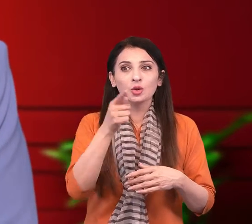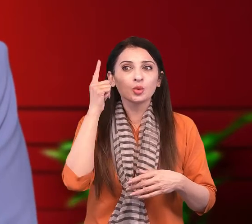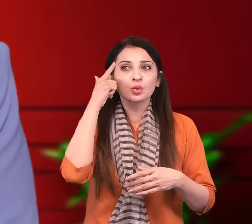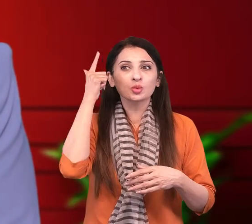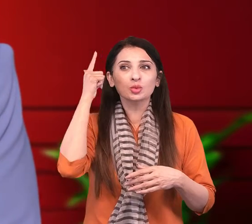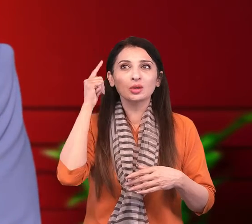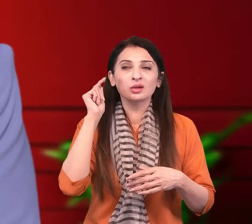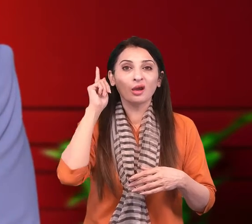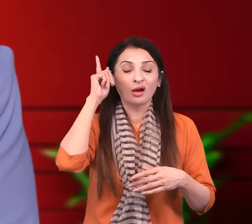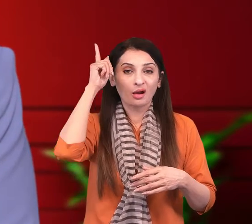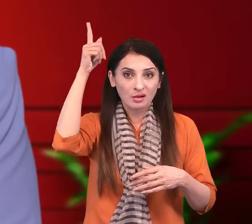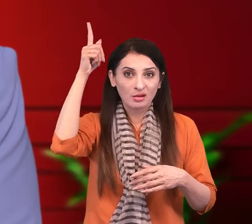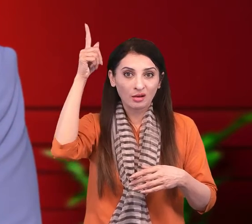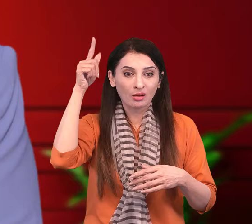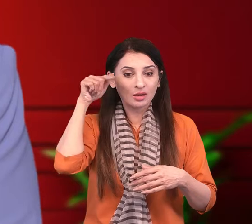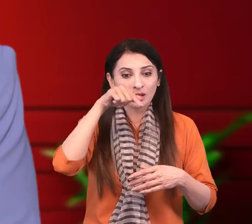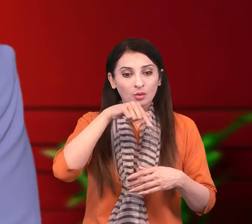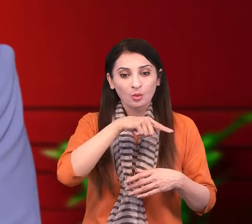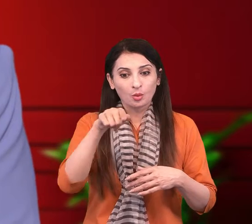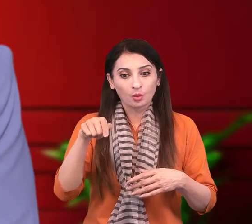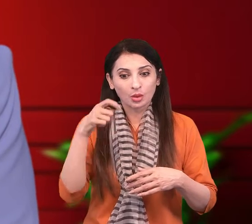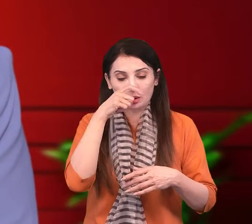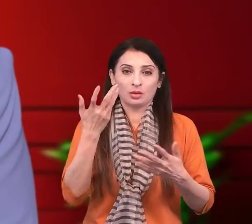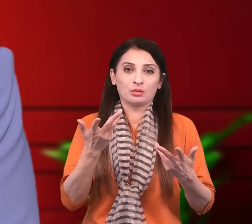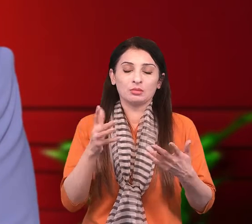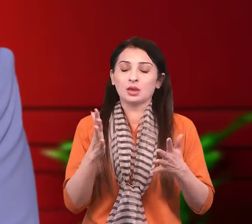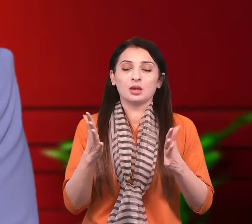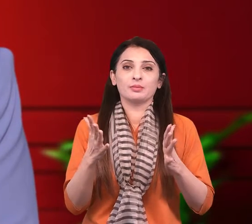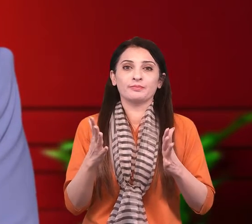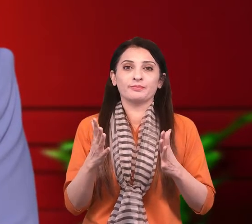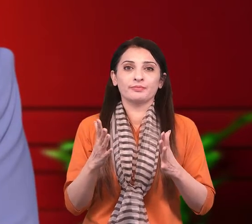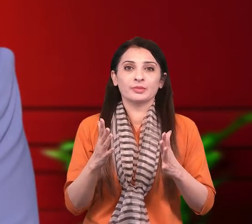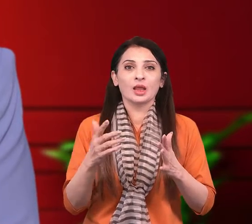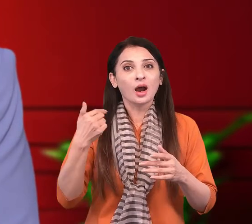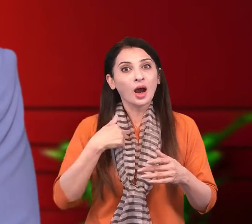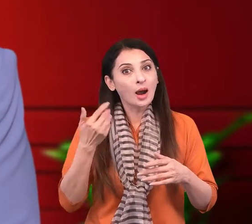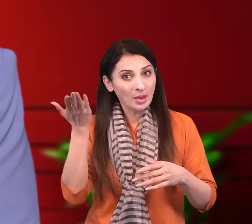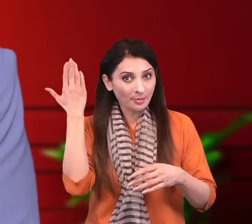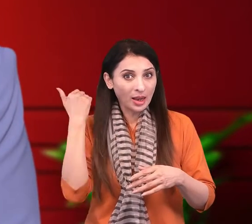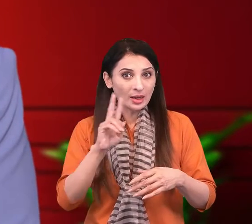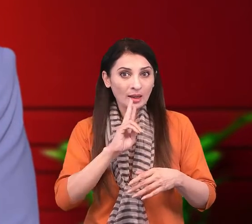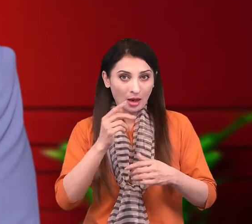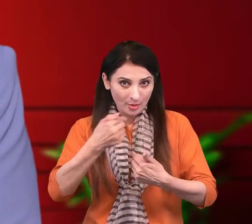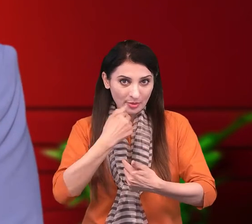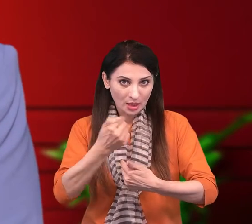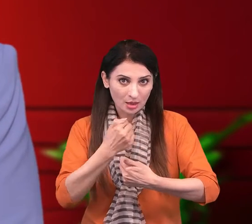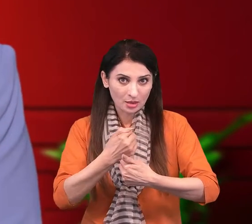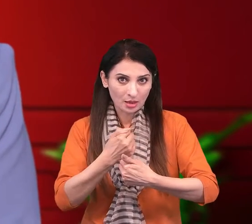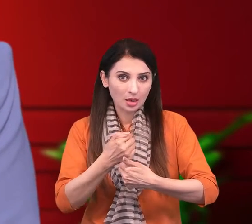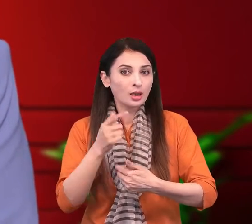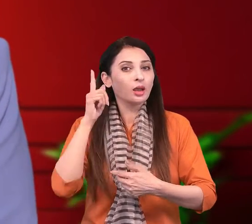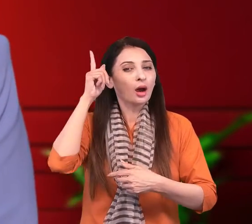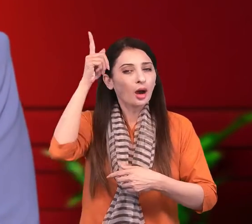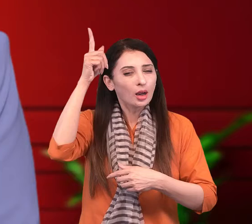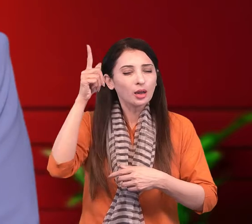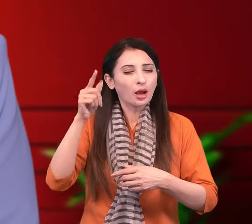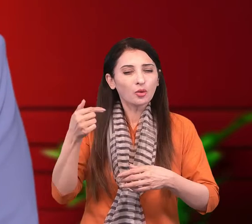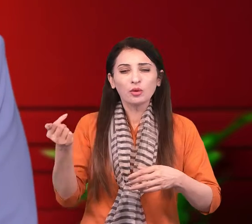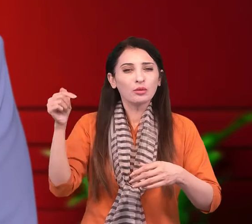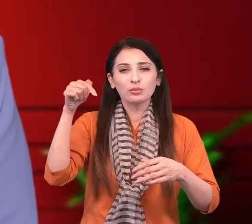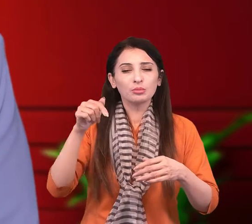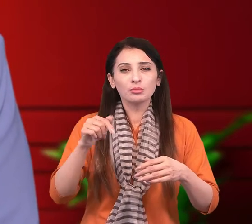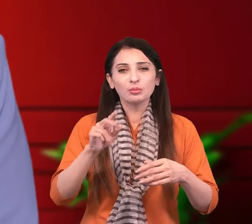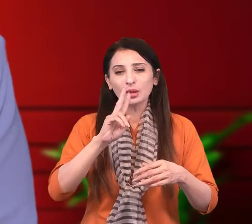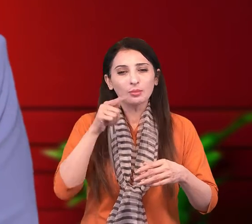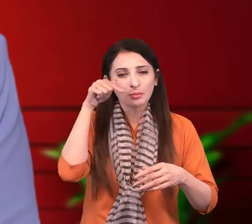को कॉन्वर्सेशन में ना लाएं तो आधा इंसान इज़ मिसिंग फ्रॉम द रूम। सो आई स्टार्टेड